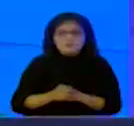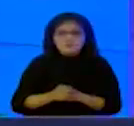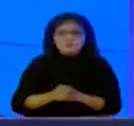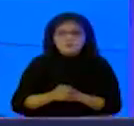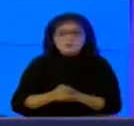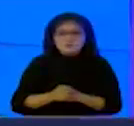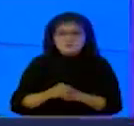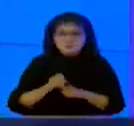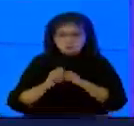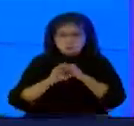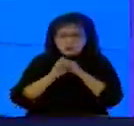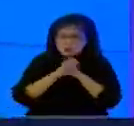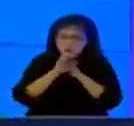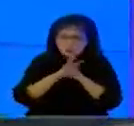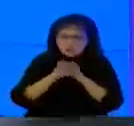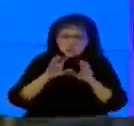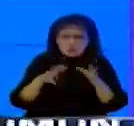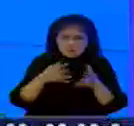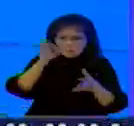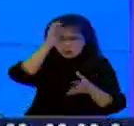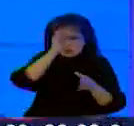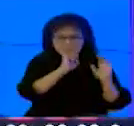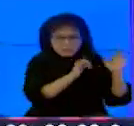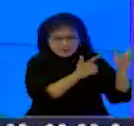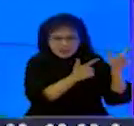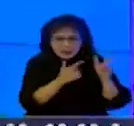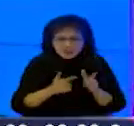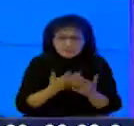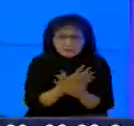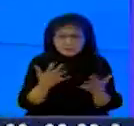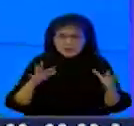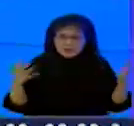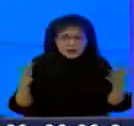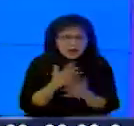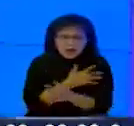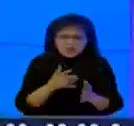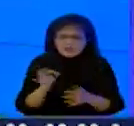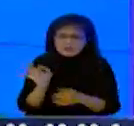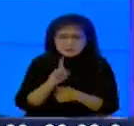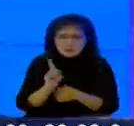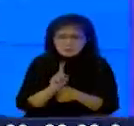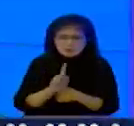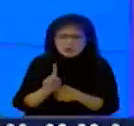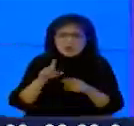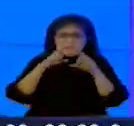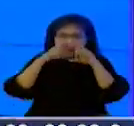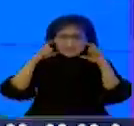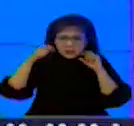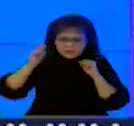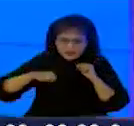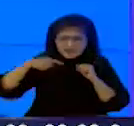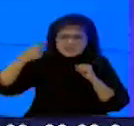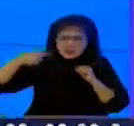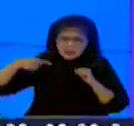Dengan pengeras suara, aparat gabungan TNI dan polisi meminta warga agar tidak berkerumun dan selalu mengenakan masker saat beraktivitas.